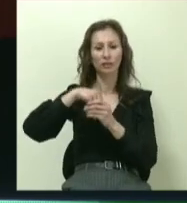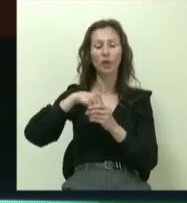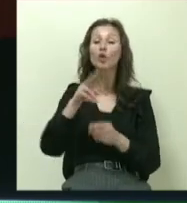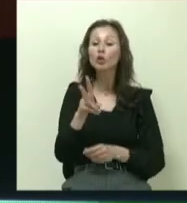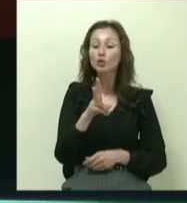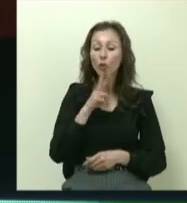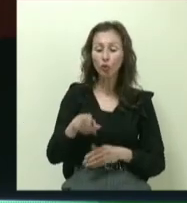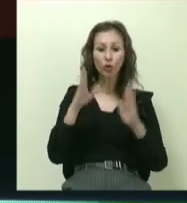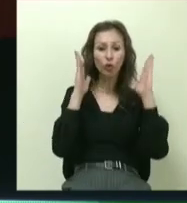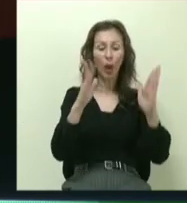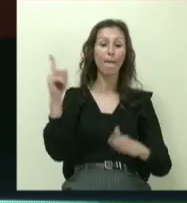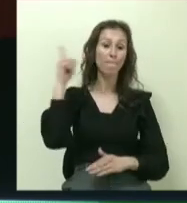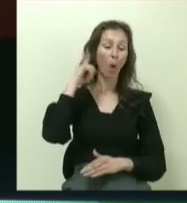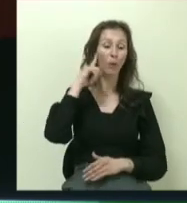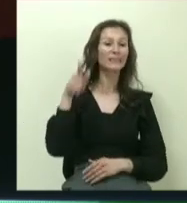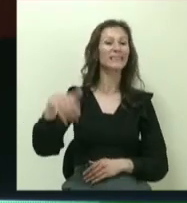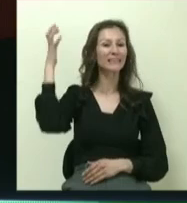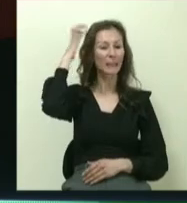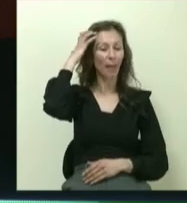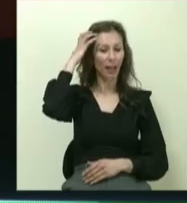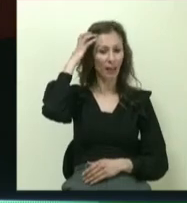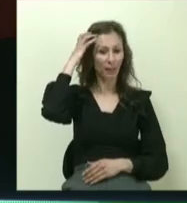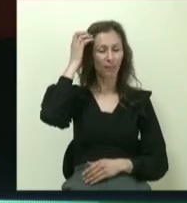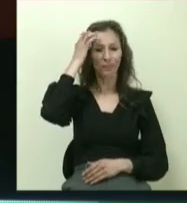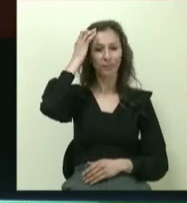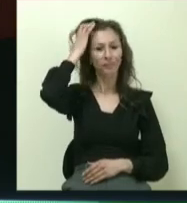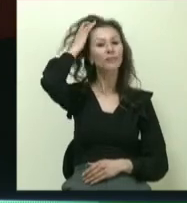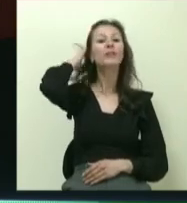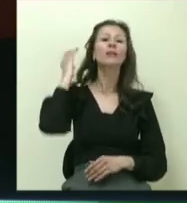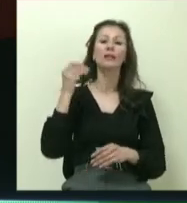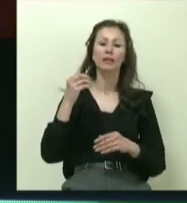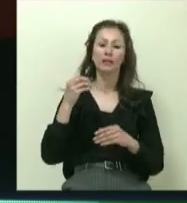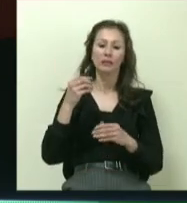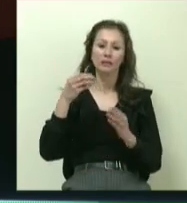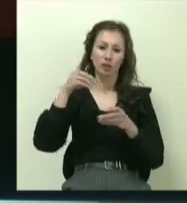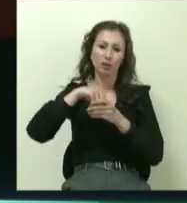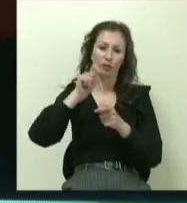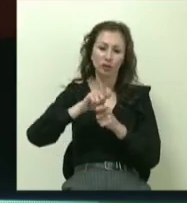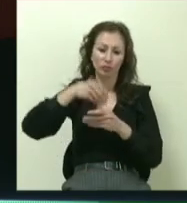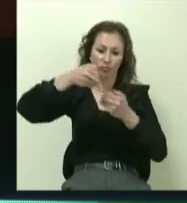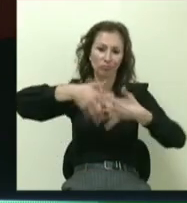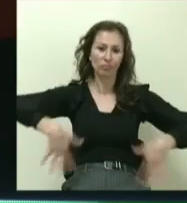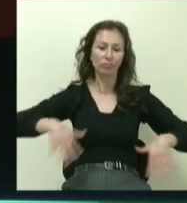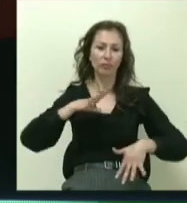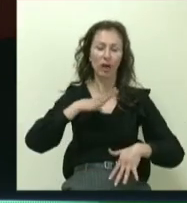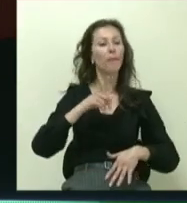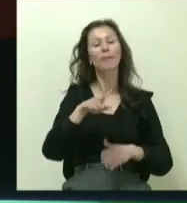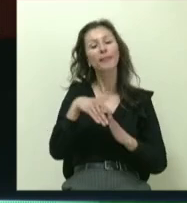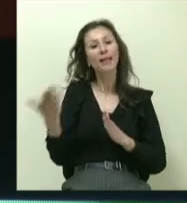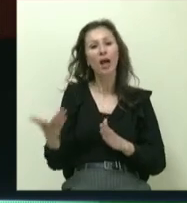son dönem popülizminin temelindeki argümanlar arasındadır bir diğer